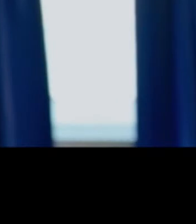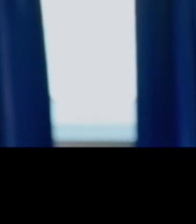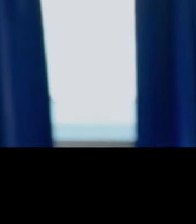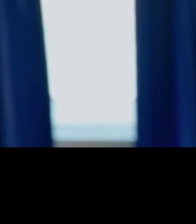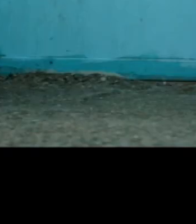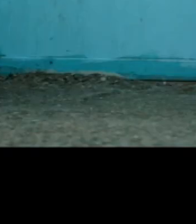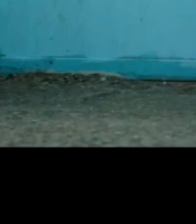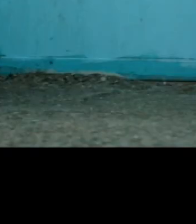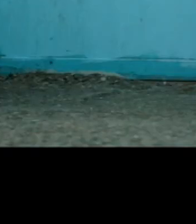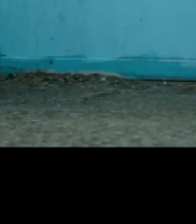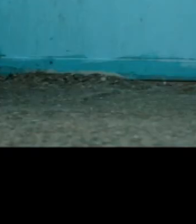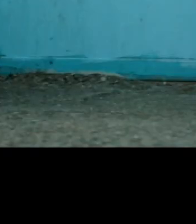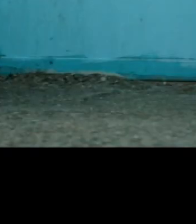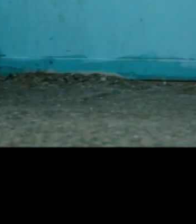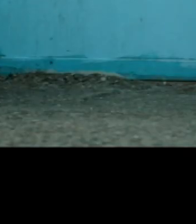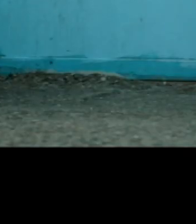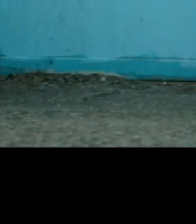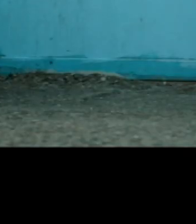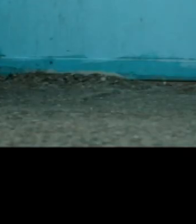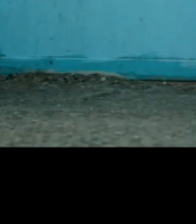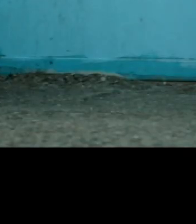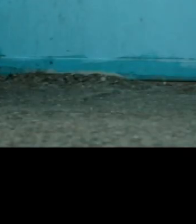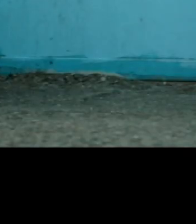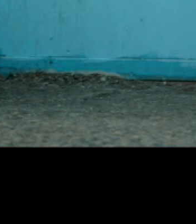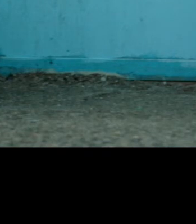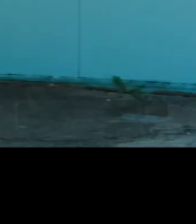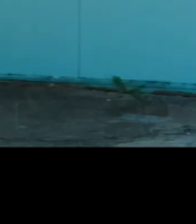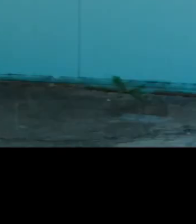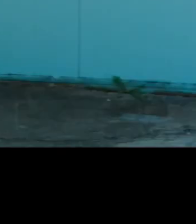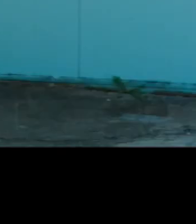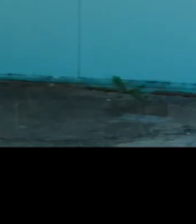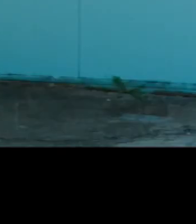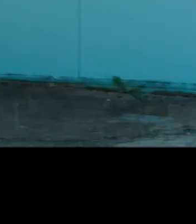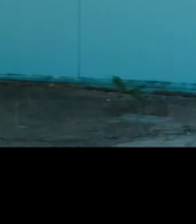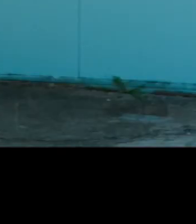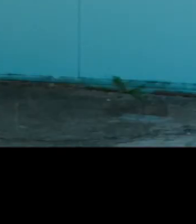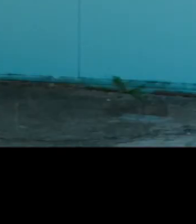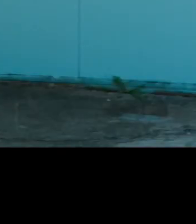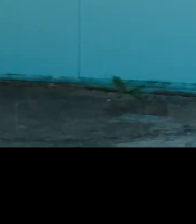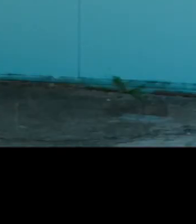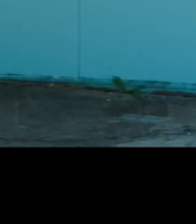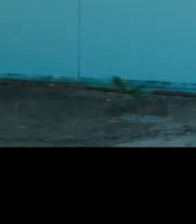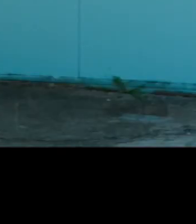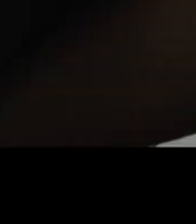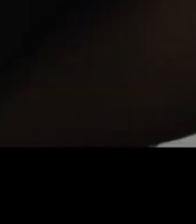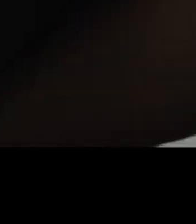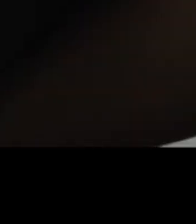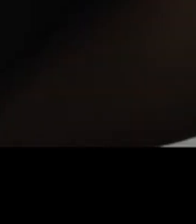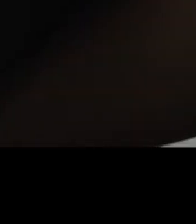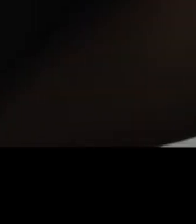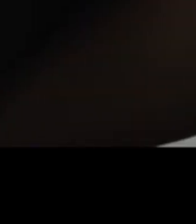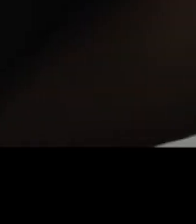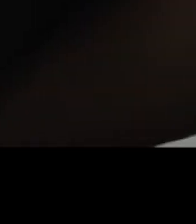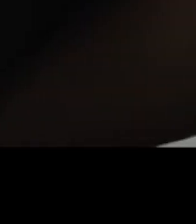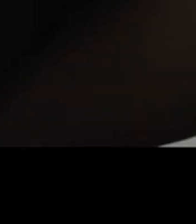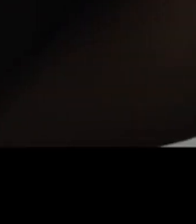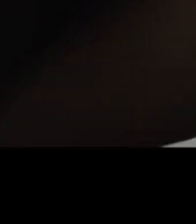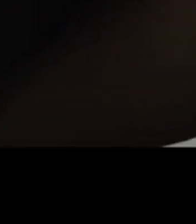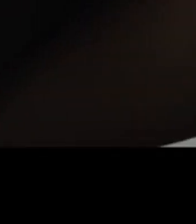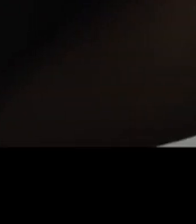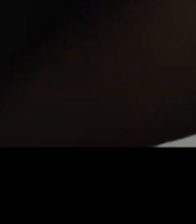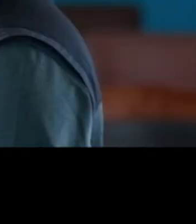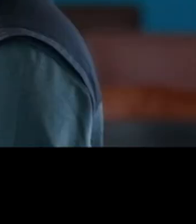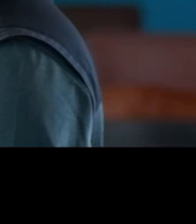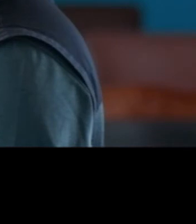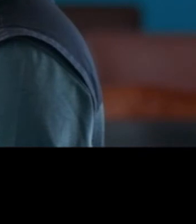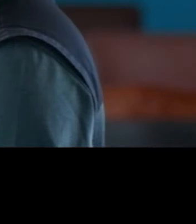시래기요? 회담장 밖에 에어컨 실외기가 놓여 있고 그 옆에는 북한군 2명이 서 있다. 이게 뭔?